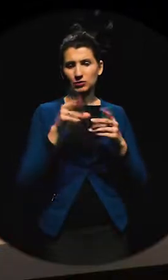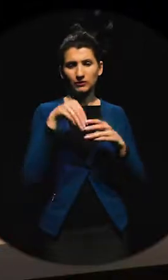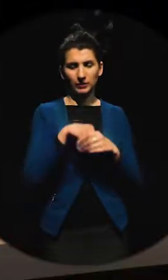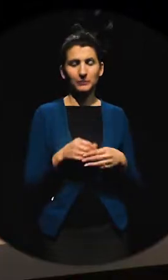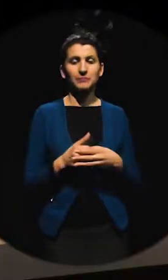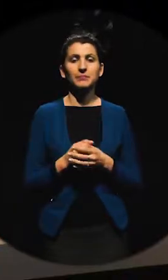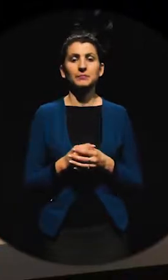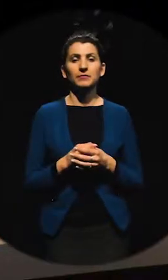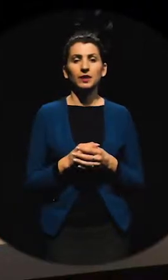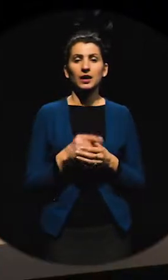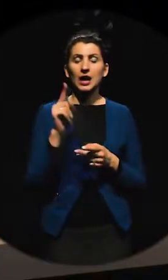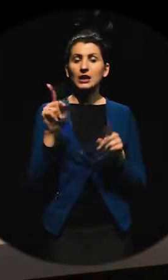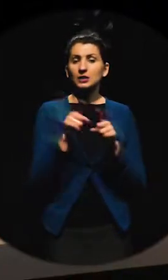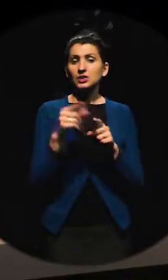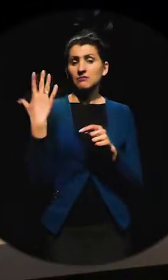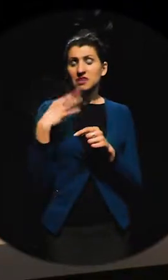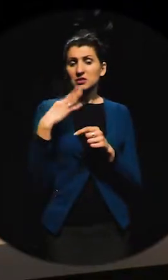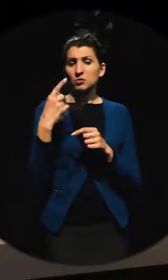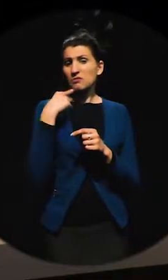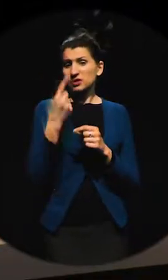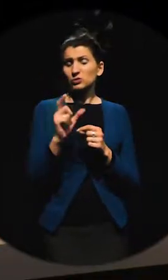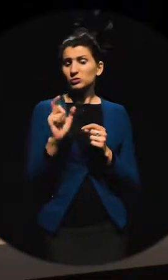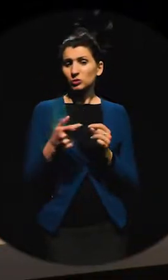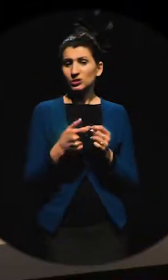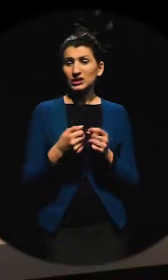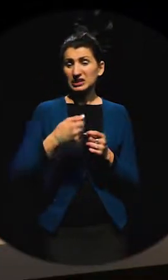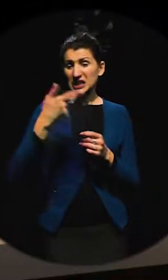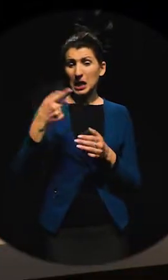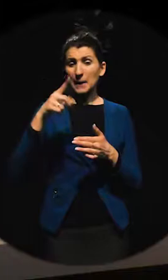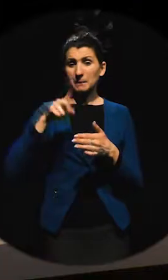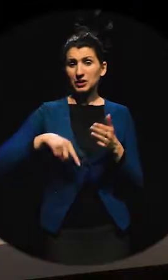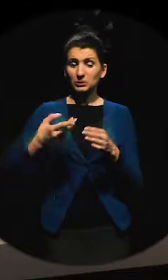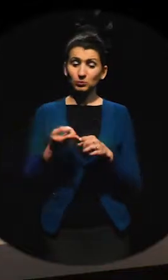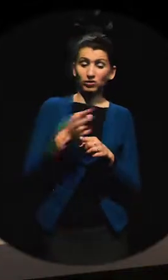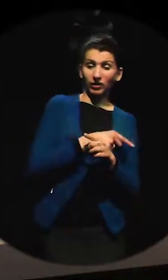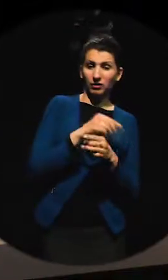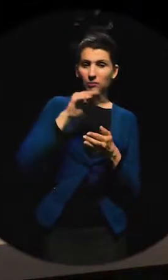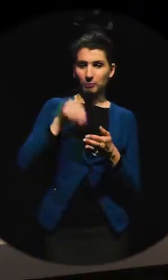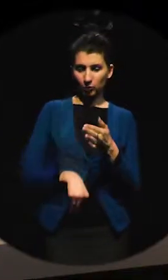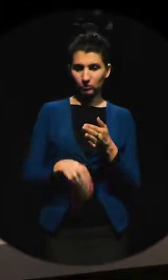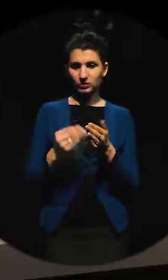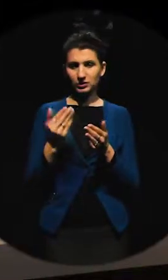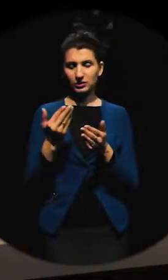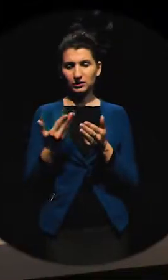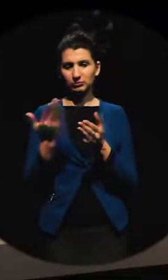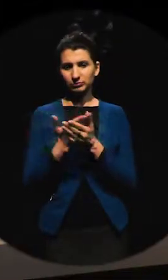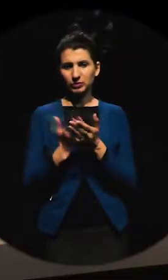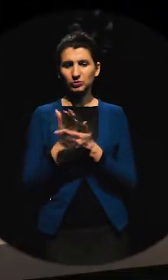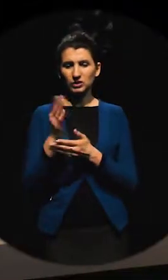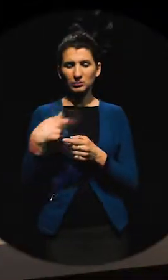itd. Natomiast też tutaj warto wspomnieć, że kilka miesięcy przed podpisaniem tego aktu przez George'a